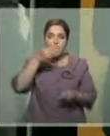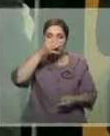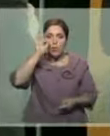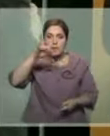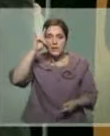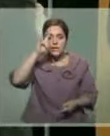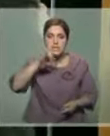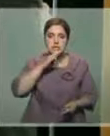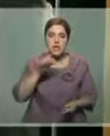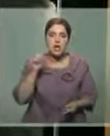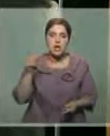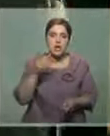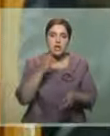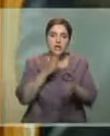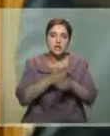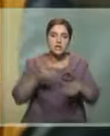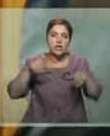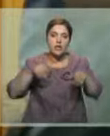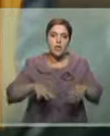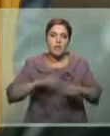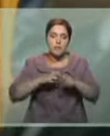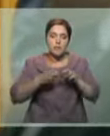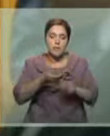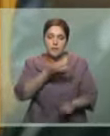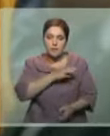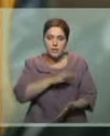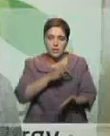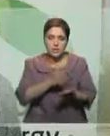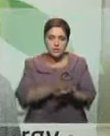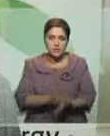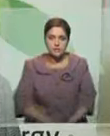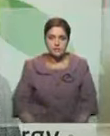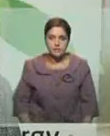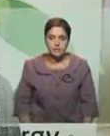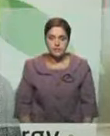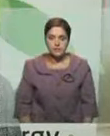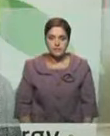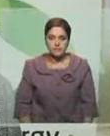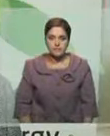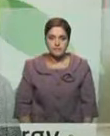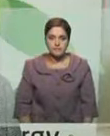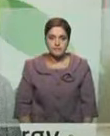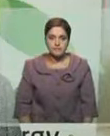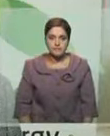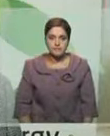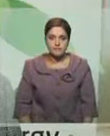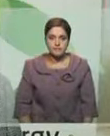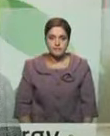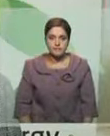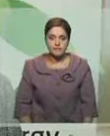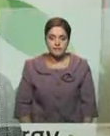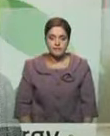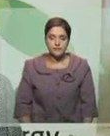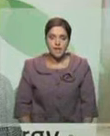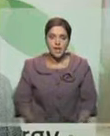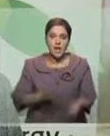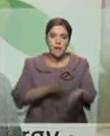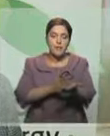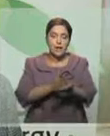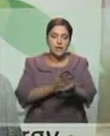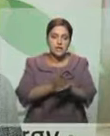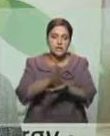по преодолению глобальных вызовов будет весьма полезен. Политика индустриализации является